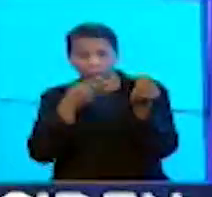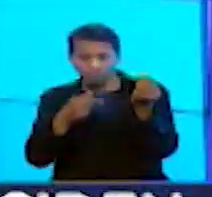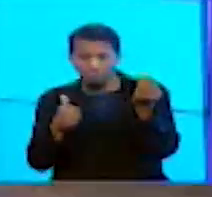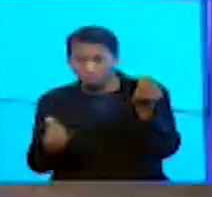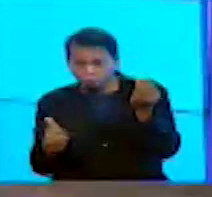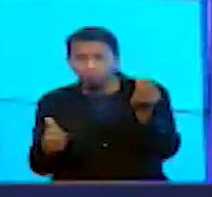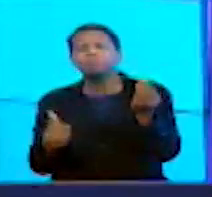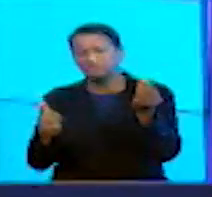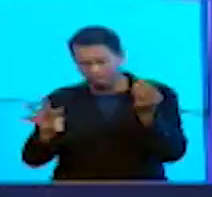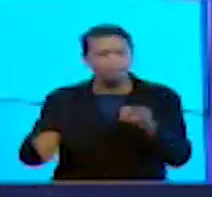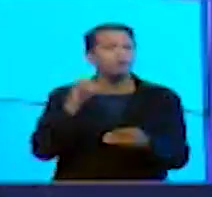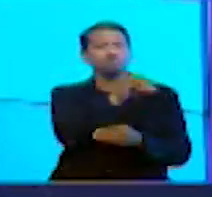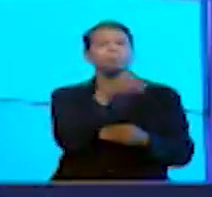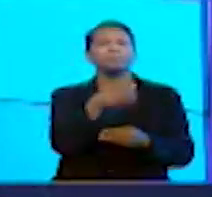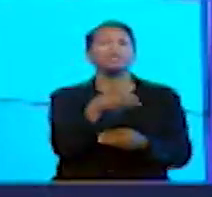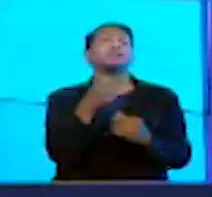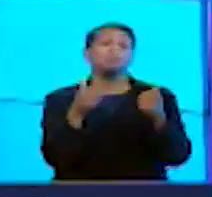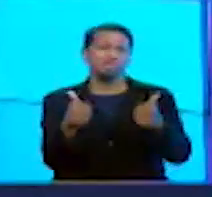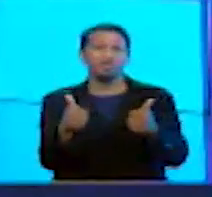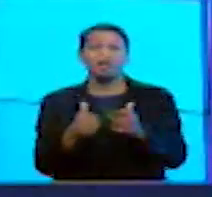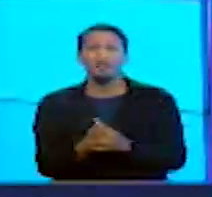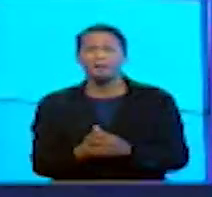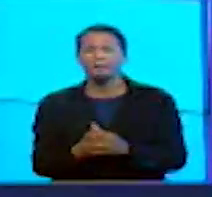Fajrul Rahman, terima kasih telah bergabung bersama kami di